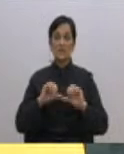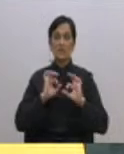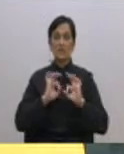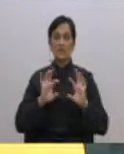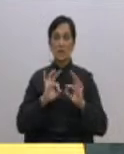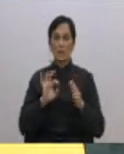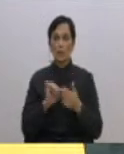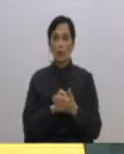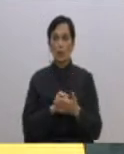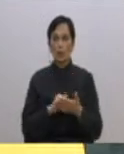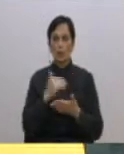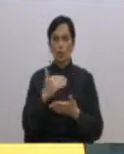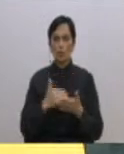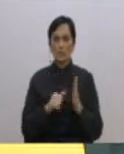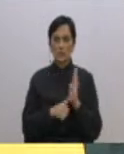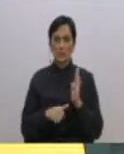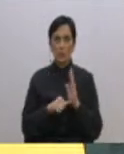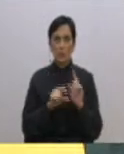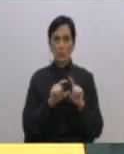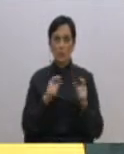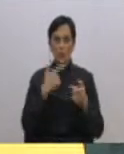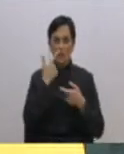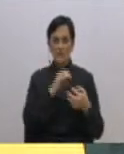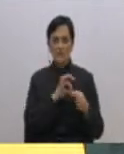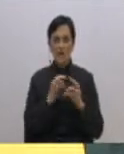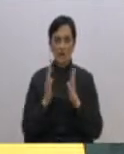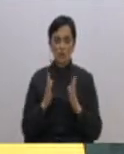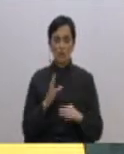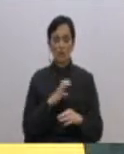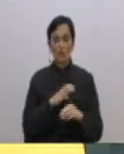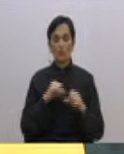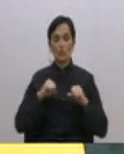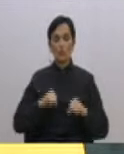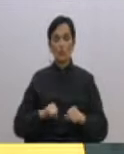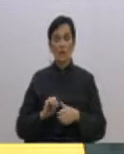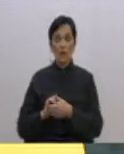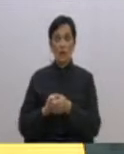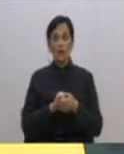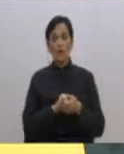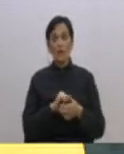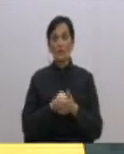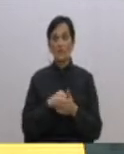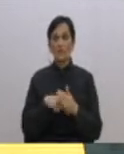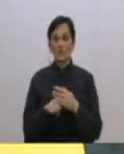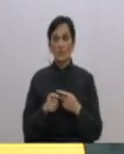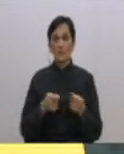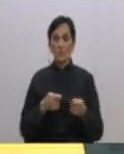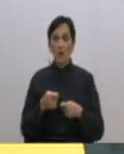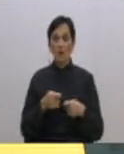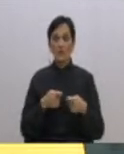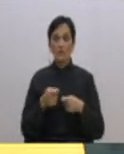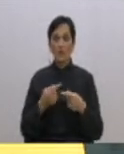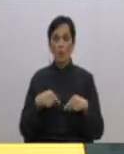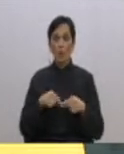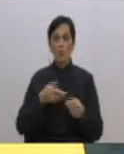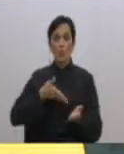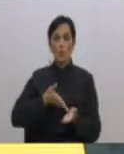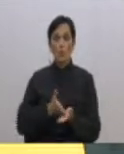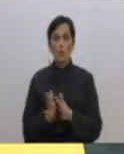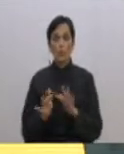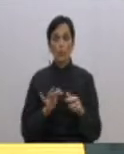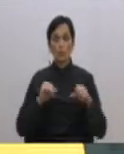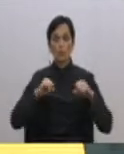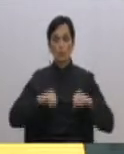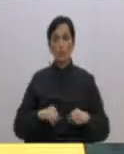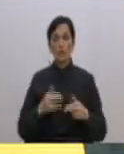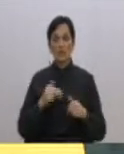Წარმოდგენილი დოკუმენტის 76-ე მუხლი დეტალურად განსაზღვრავს ქონებრივი უფლებების კოლექტიურ საფუძველზე მართველი ორგანიზაციის ფუნქციებს,